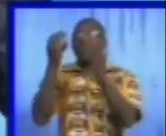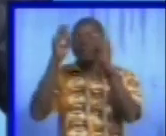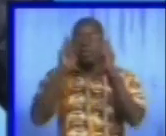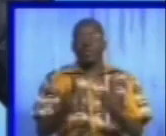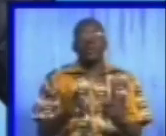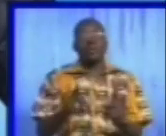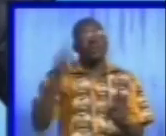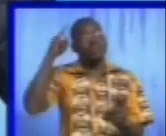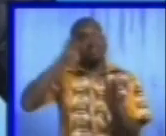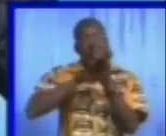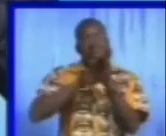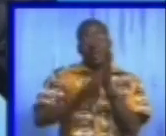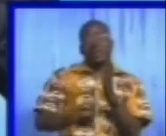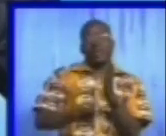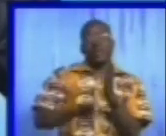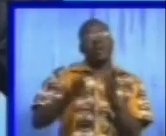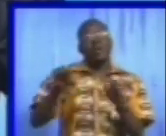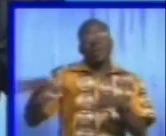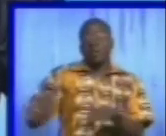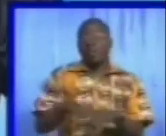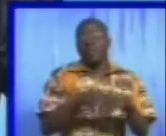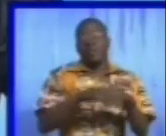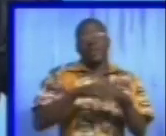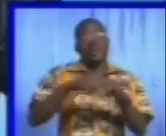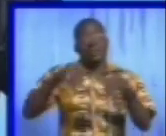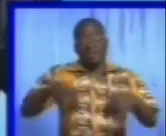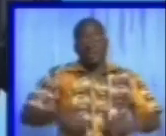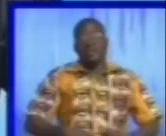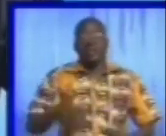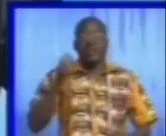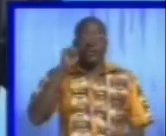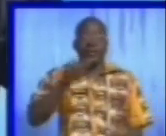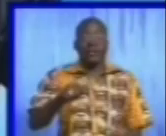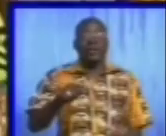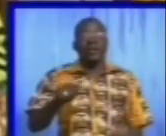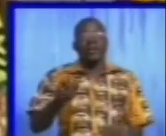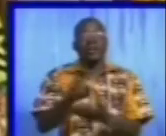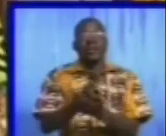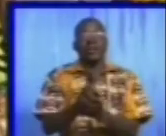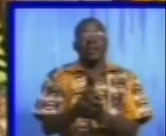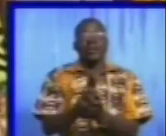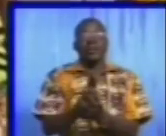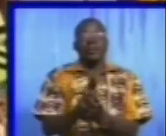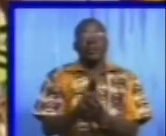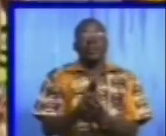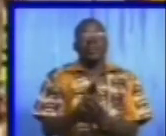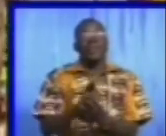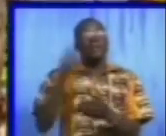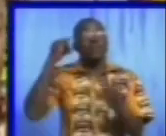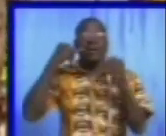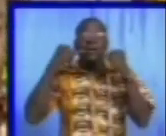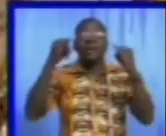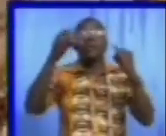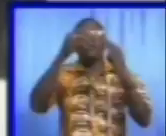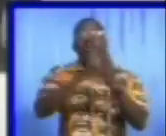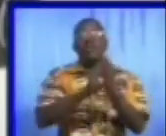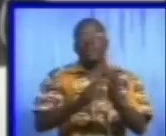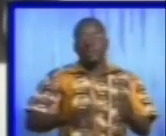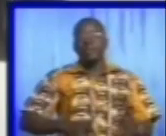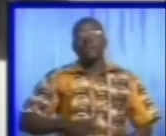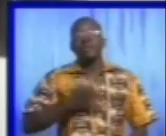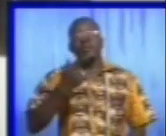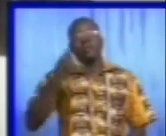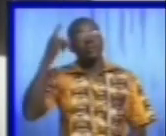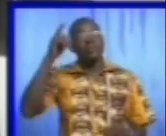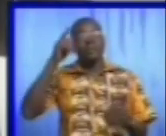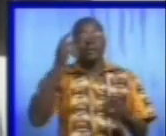réduire le phénomène. Explication, c'est Sylvester. Une campagne d'information et de sensibilisation, c'est